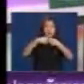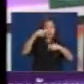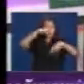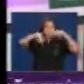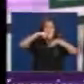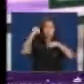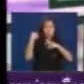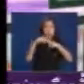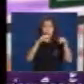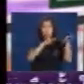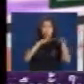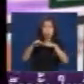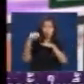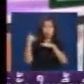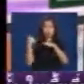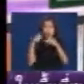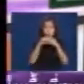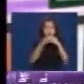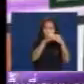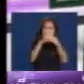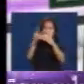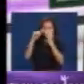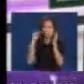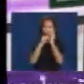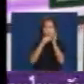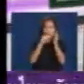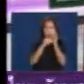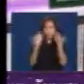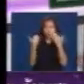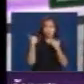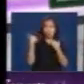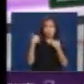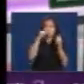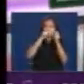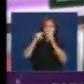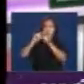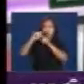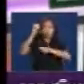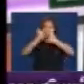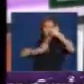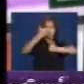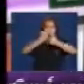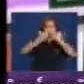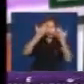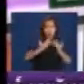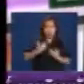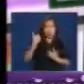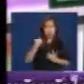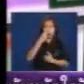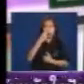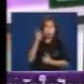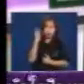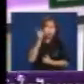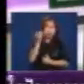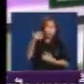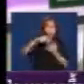เตรียมเพิ่มสายสืบลงพื้นที่ชั้นในกรุงเทพมหานครและก็พื้นที่ที่มีการแข่งขันกันอย่างรุนแรงนะคะติดตามได้จากรายงานพิ